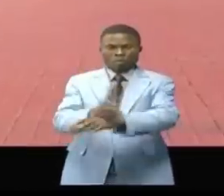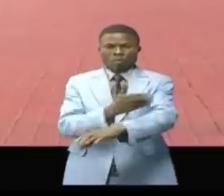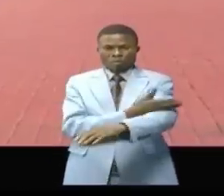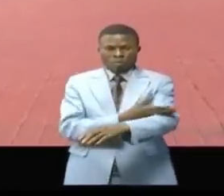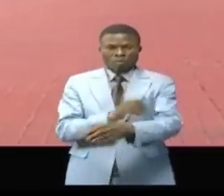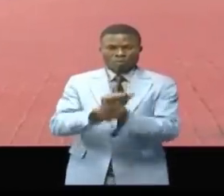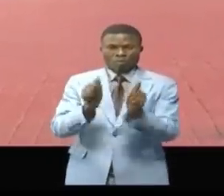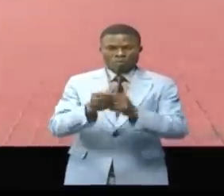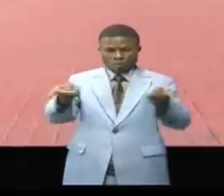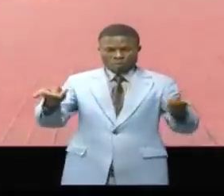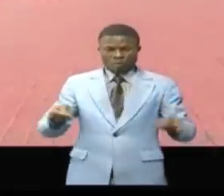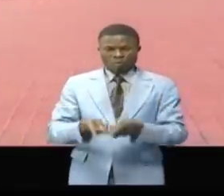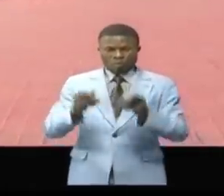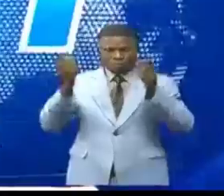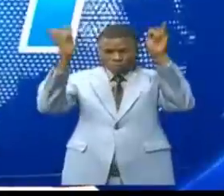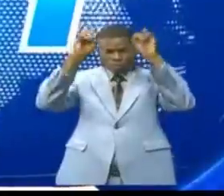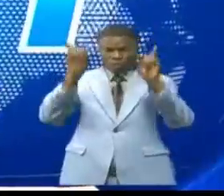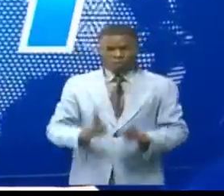Afrique.